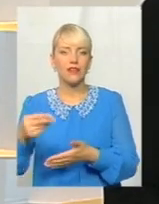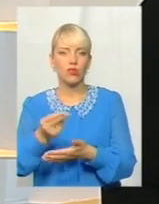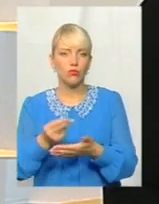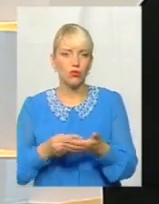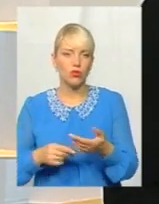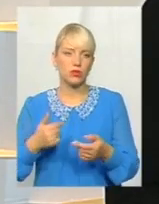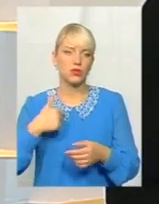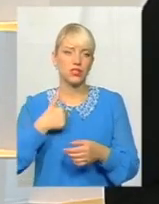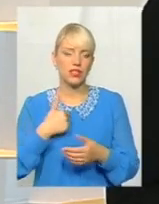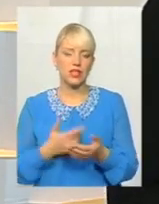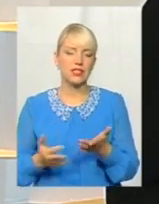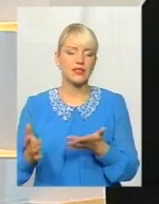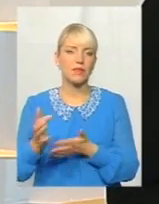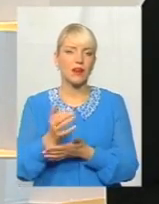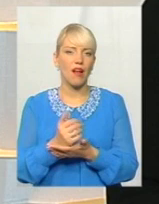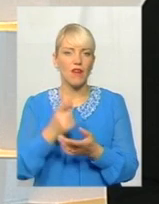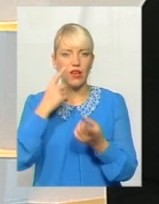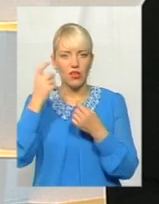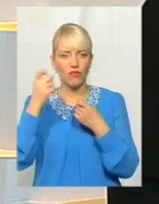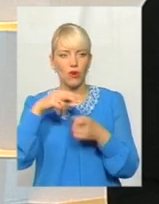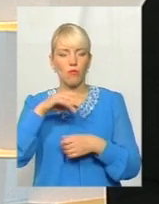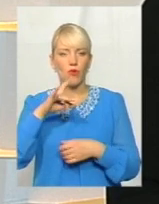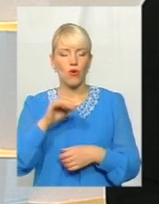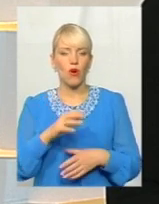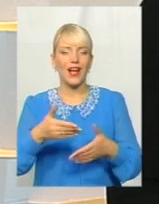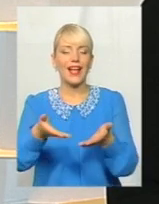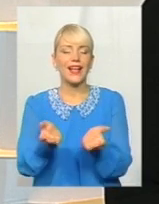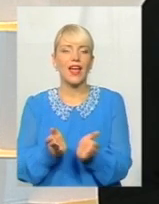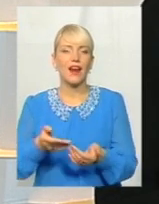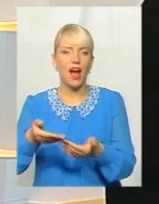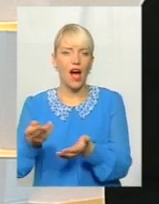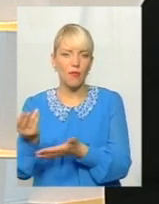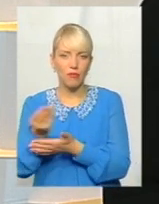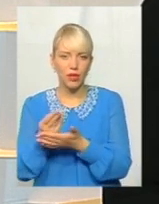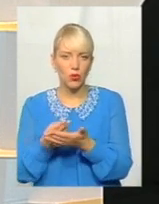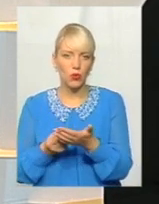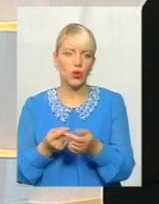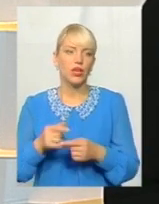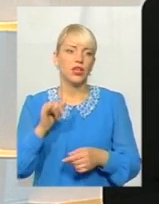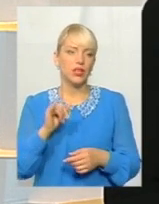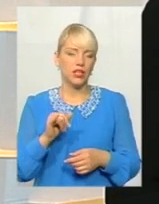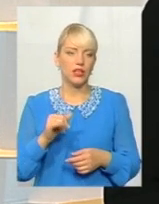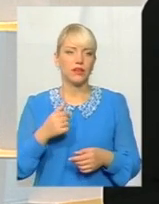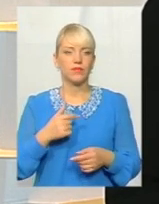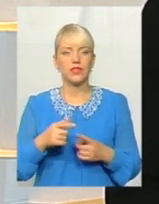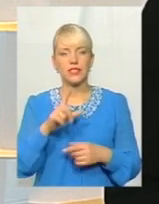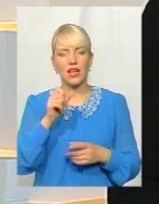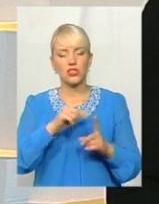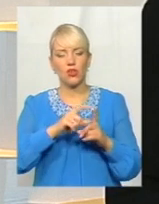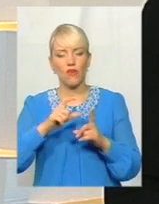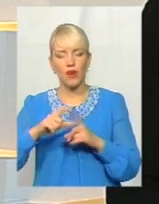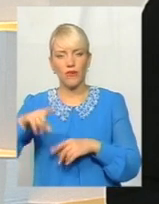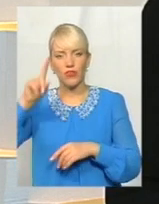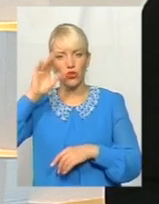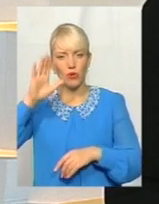збирав інформацію і про кераміку. Так, за словами такого відомого